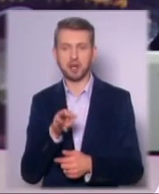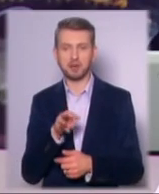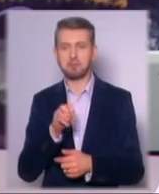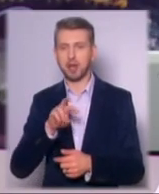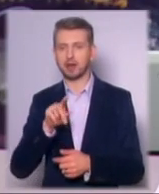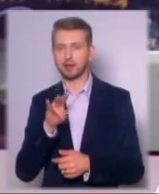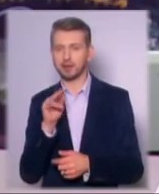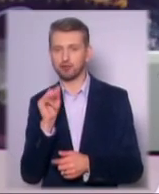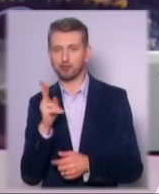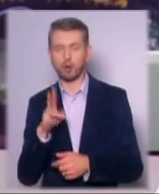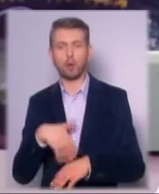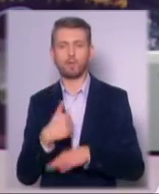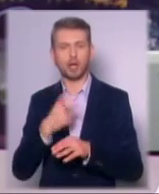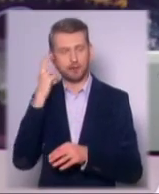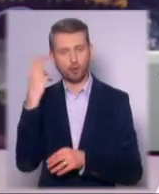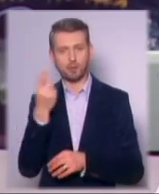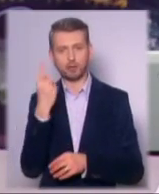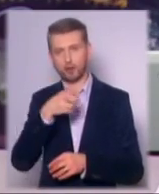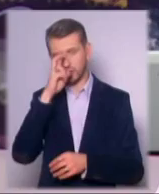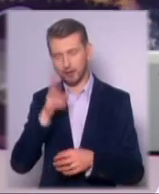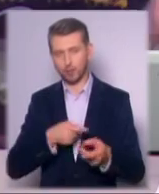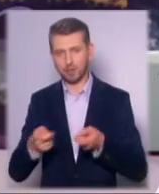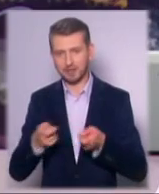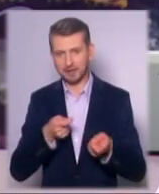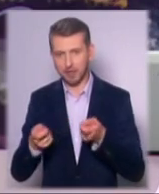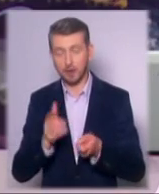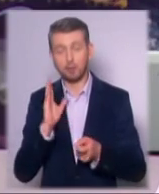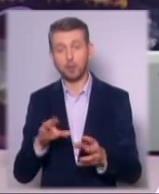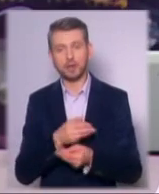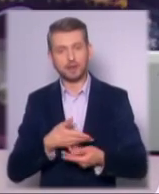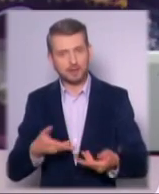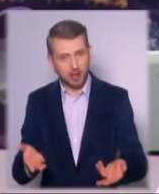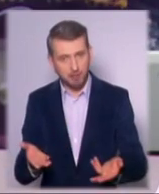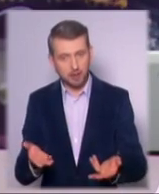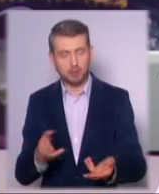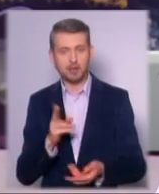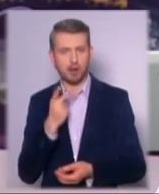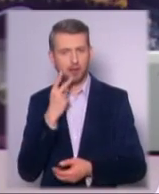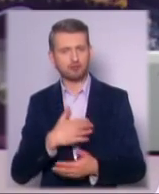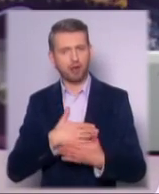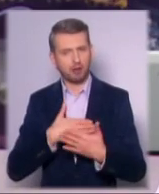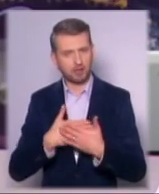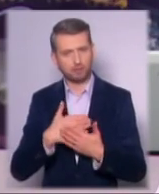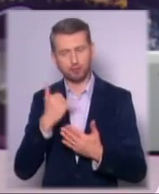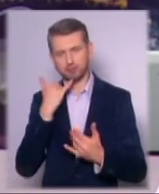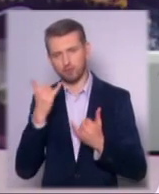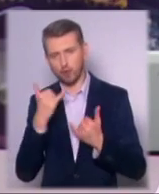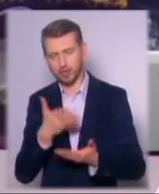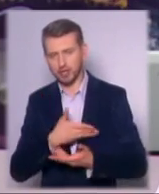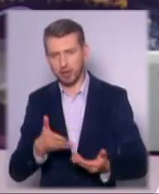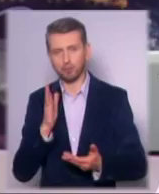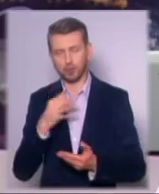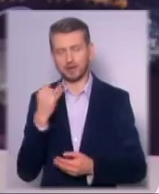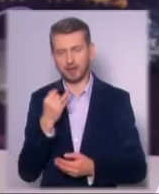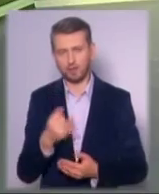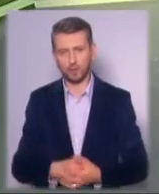Мельничук, голова Київської обласної державної адміністрації. Тож, будьте з нами, як завжди, активно долучайтеся до нашої дискусії, я